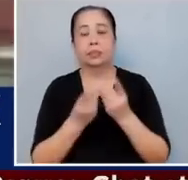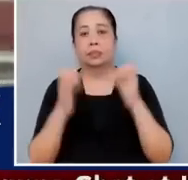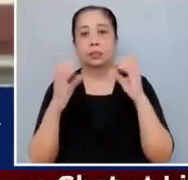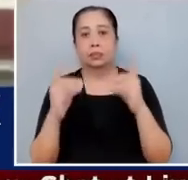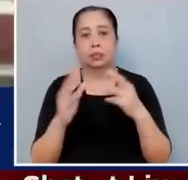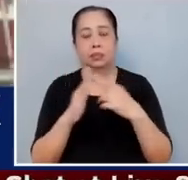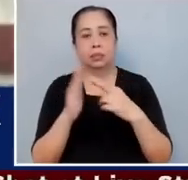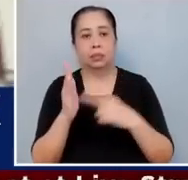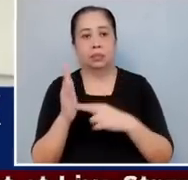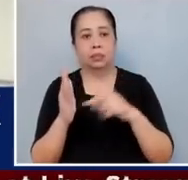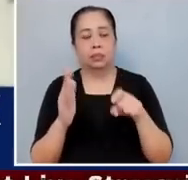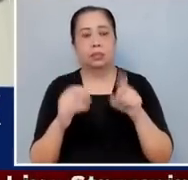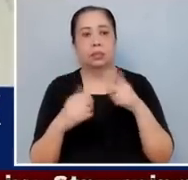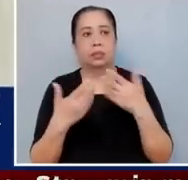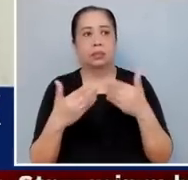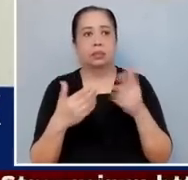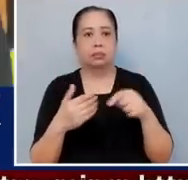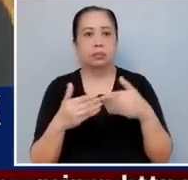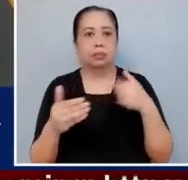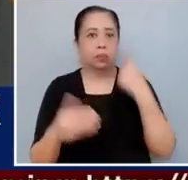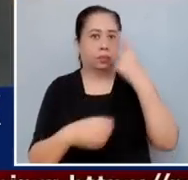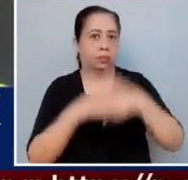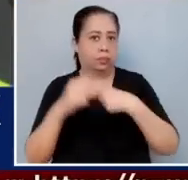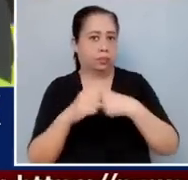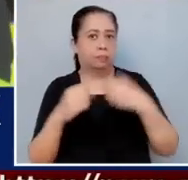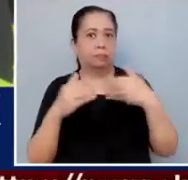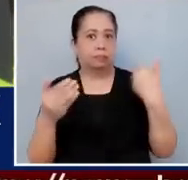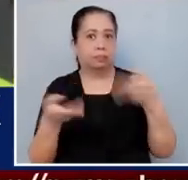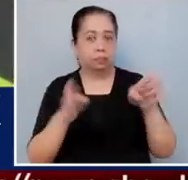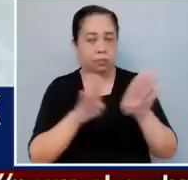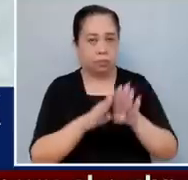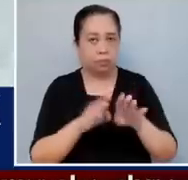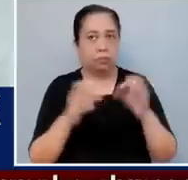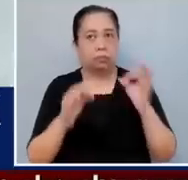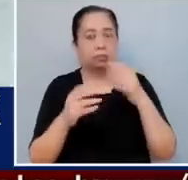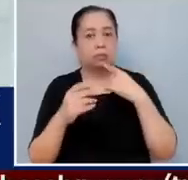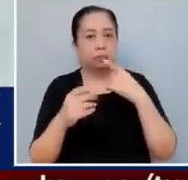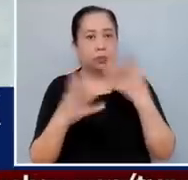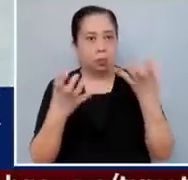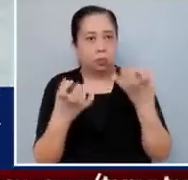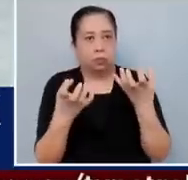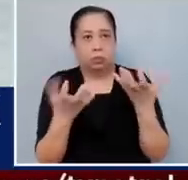regulation dyan ay at least a year before, no? Kung mag-ito intend to